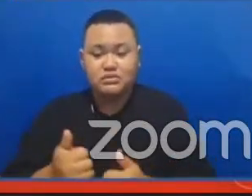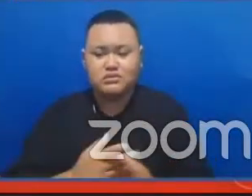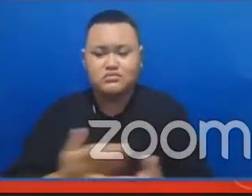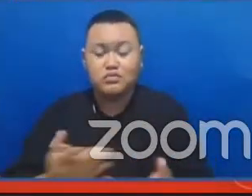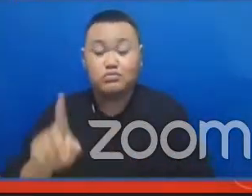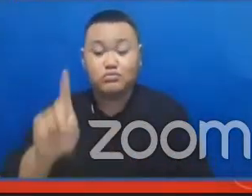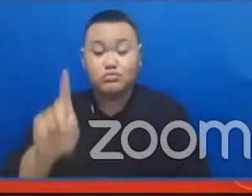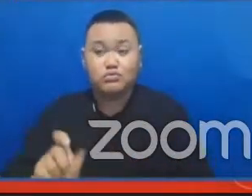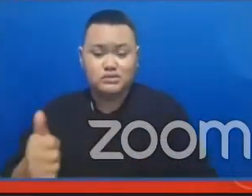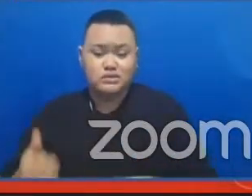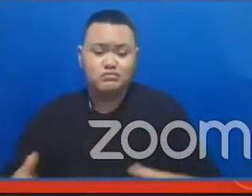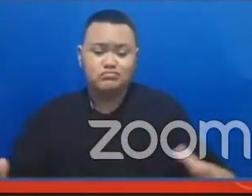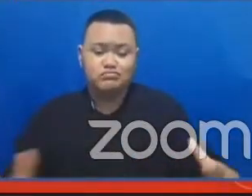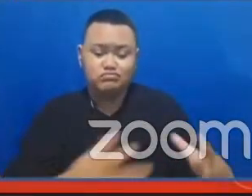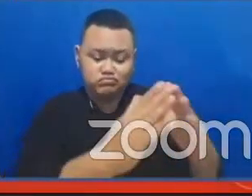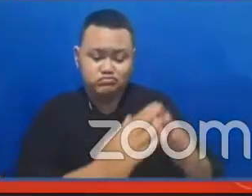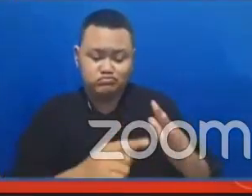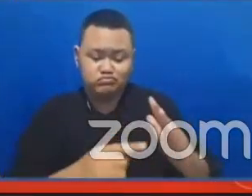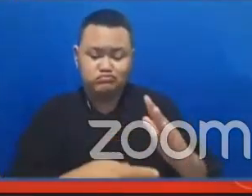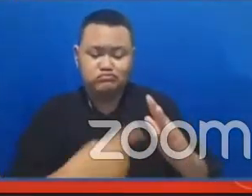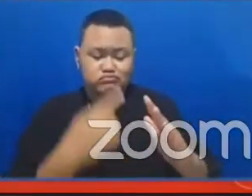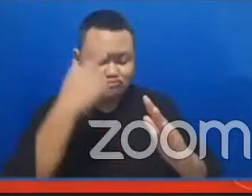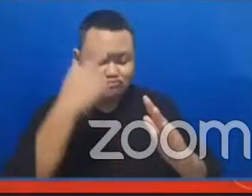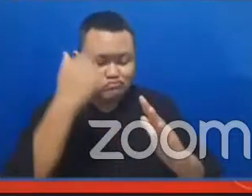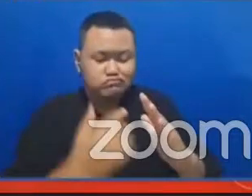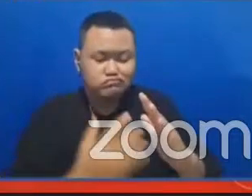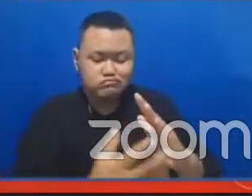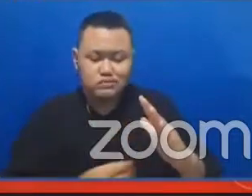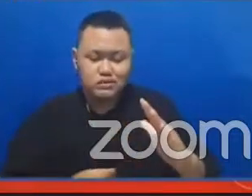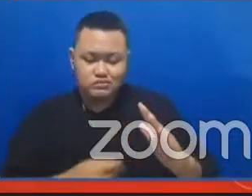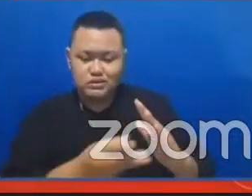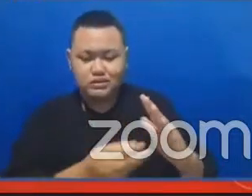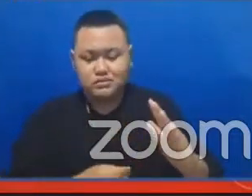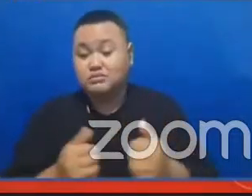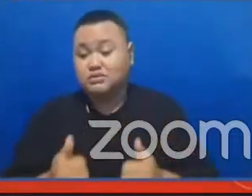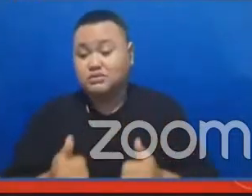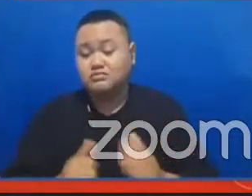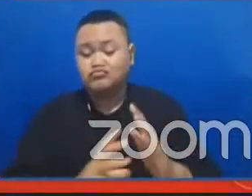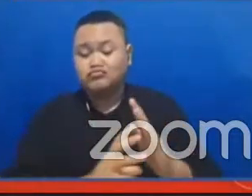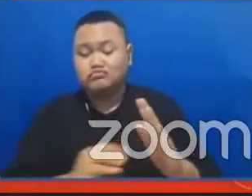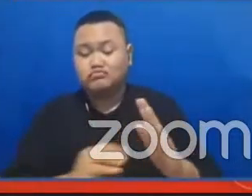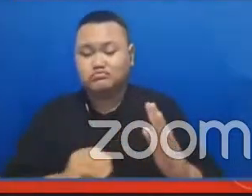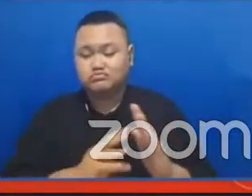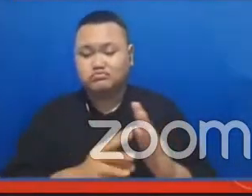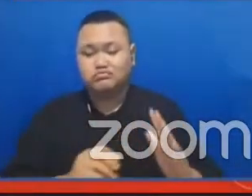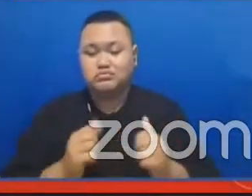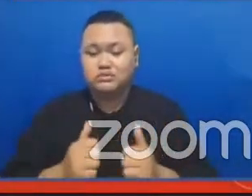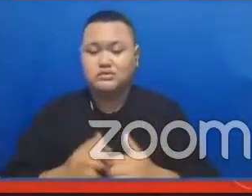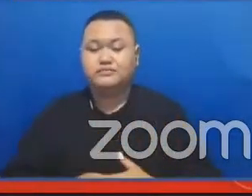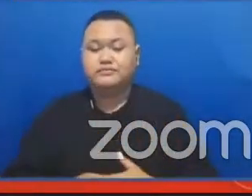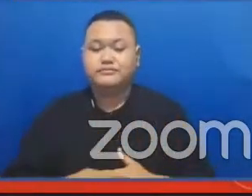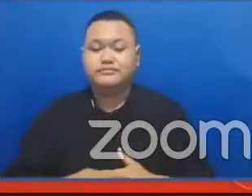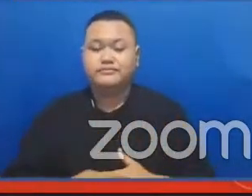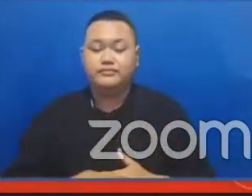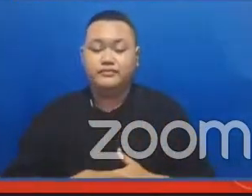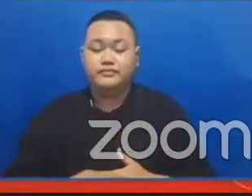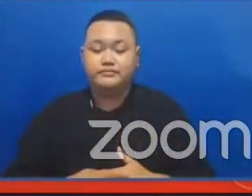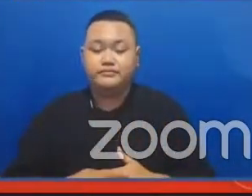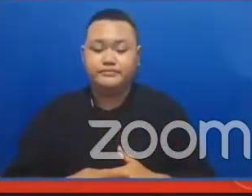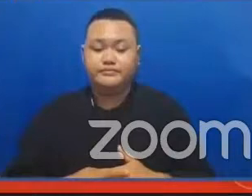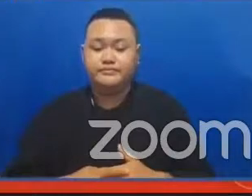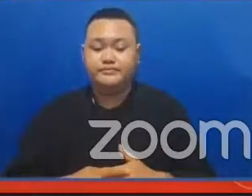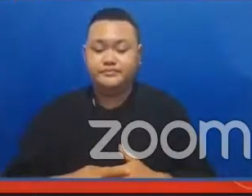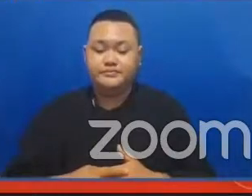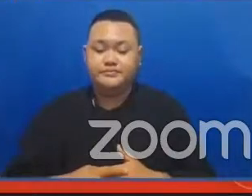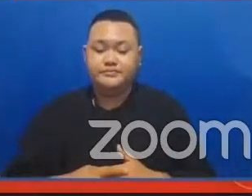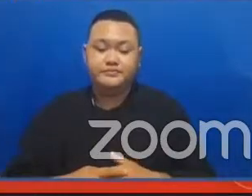peserta didik terhadap konsep yang akan dipelajari. Bapak dan Ibu sekalian, pada hakikatnya,